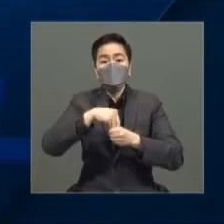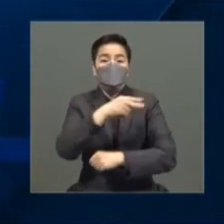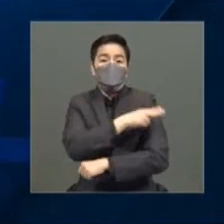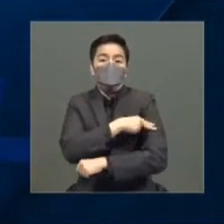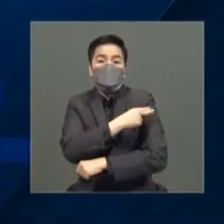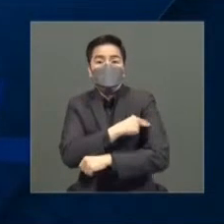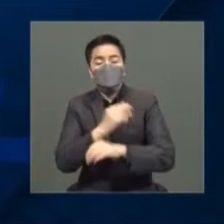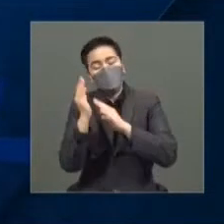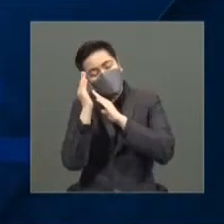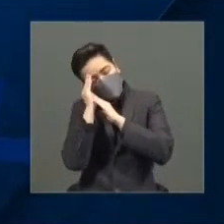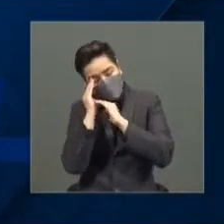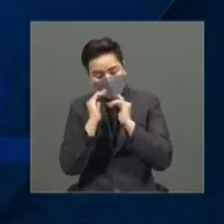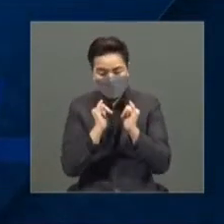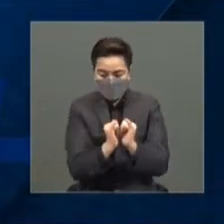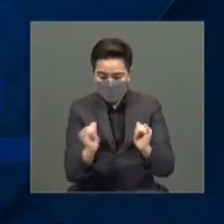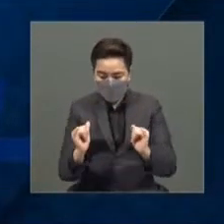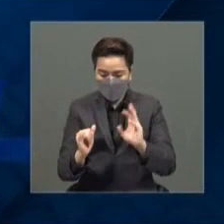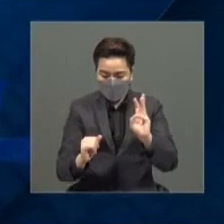โรงพยาบาลนะคะ